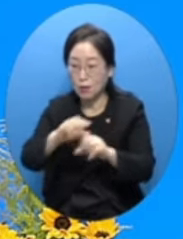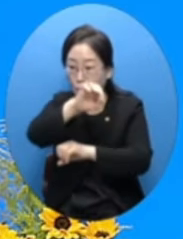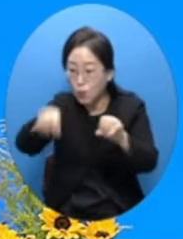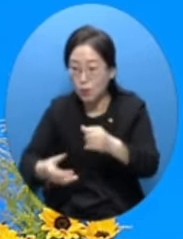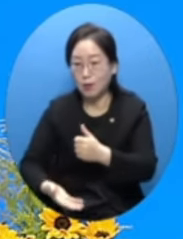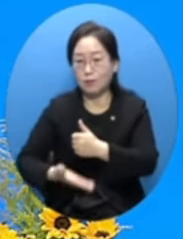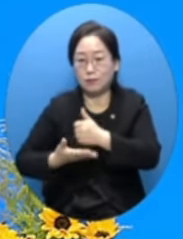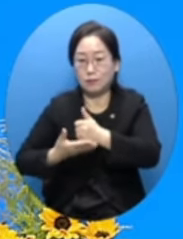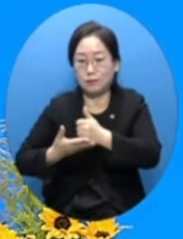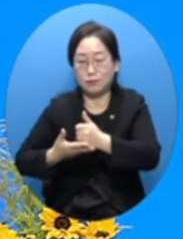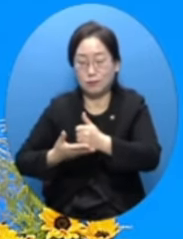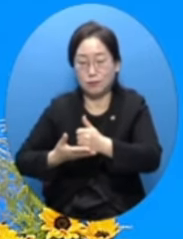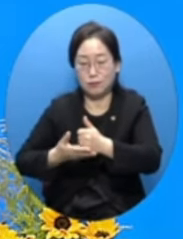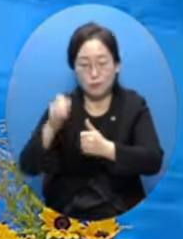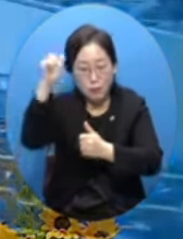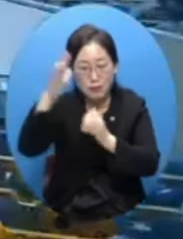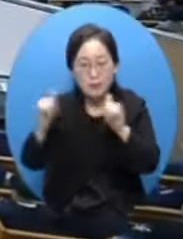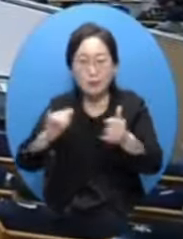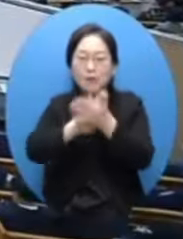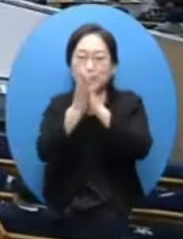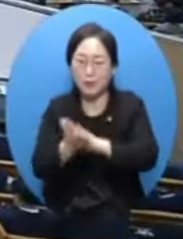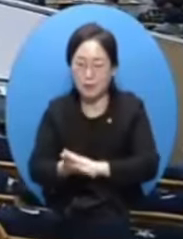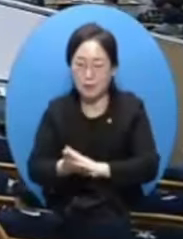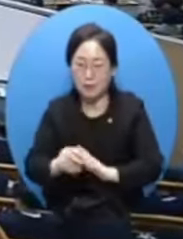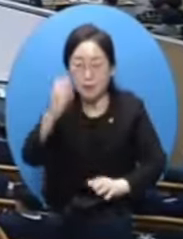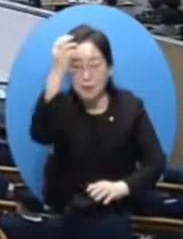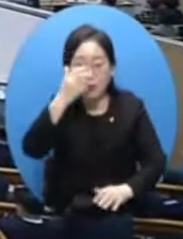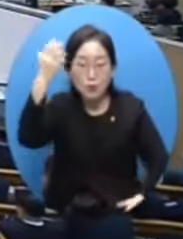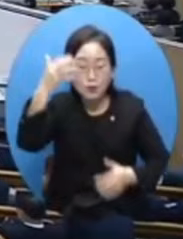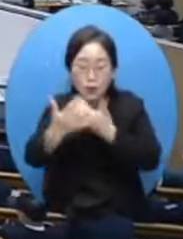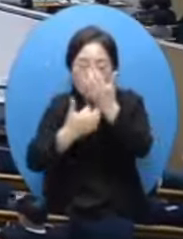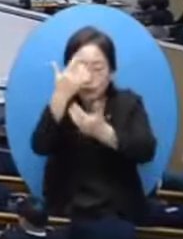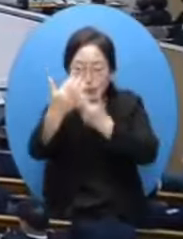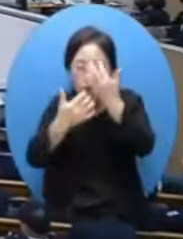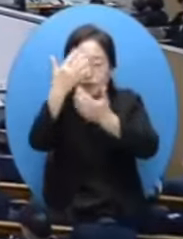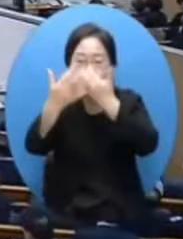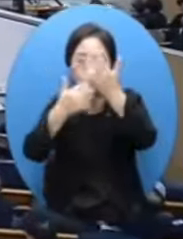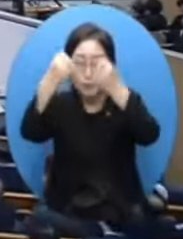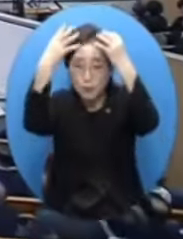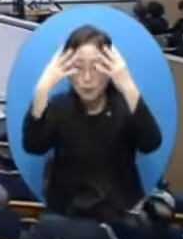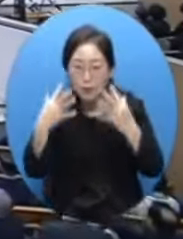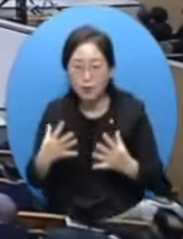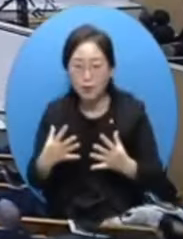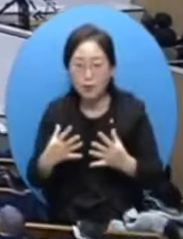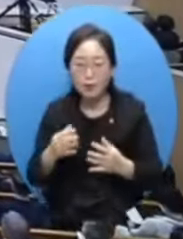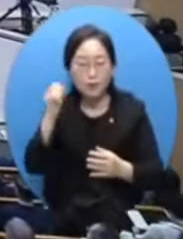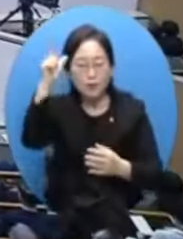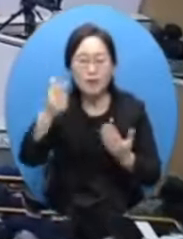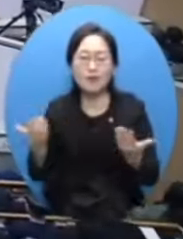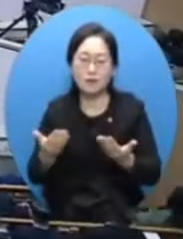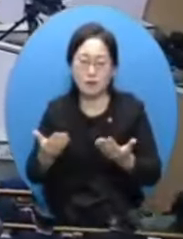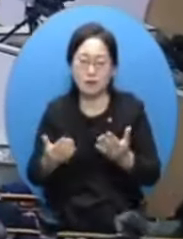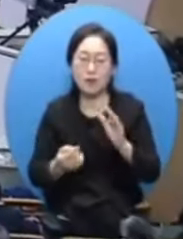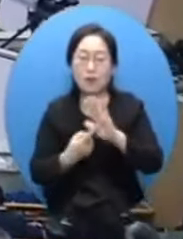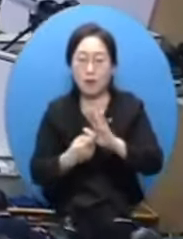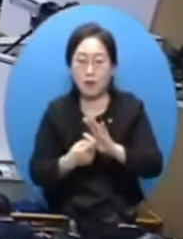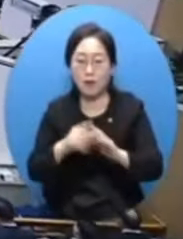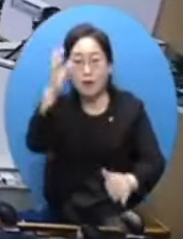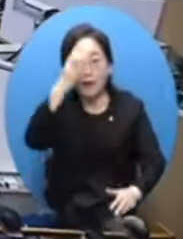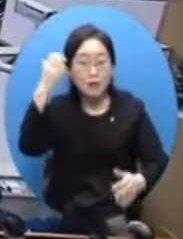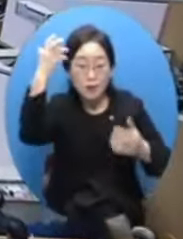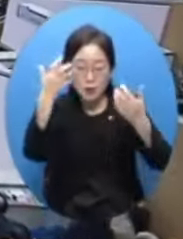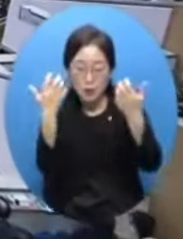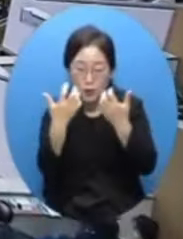인물로 변화가 되는 것입니다. 성의 불이 타오를 때 위대한 하나님의 역사가 일어납니다. 절대로 성의 불이 꺼지 않게